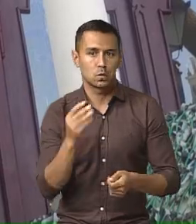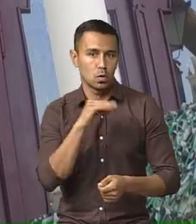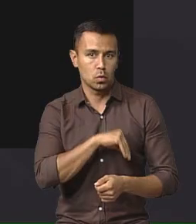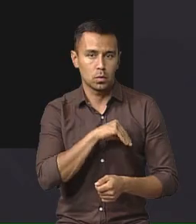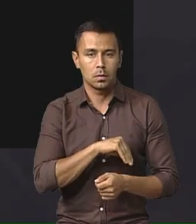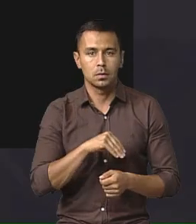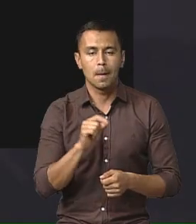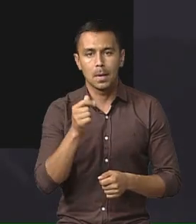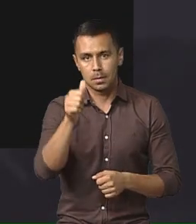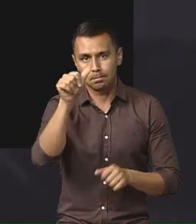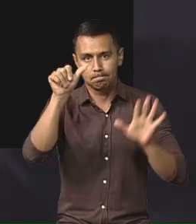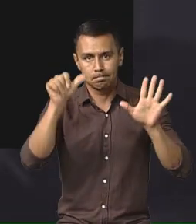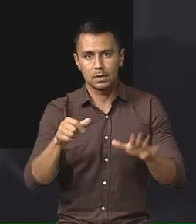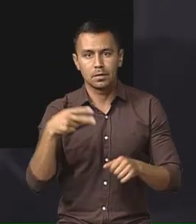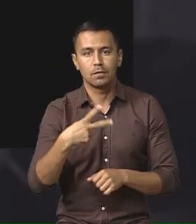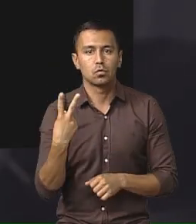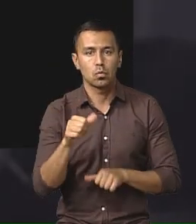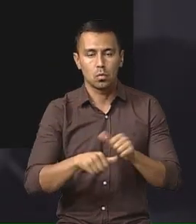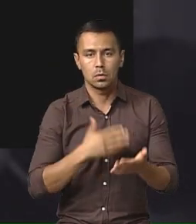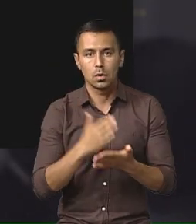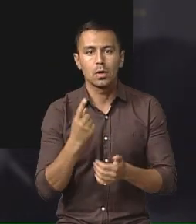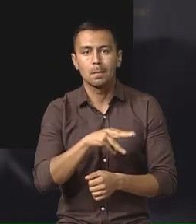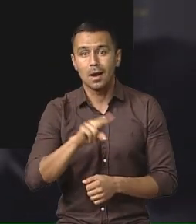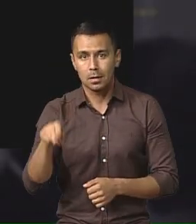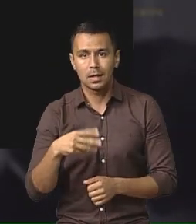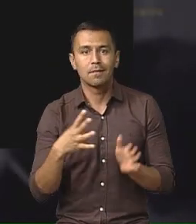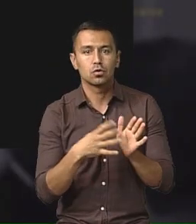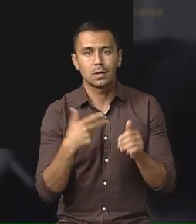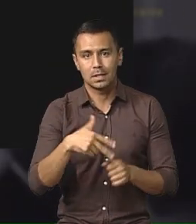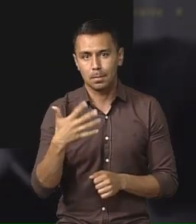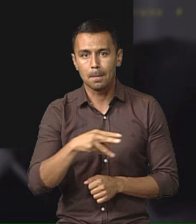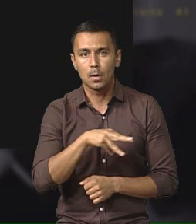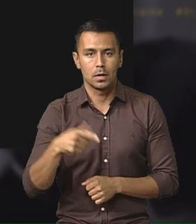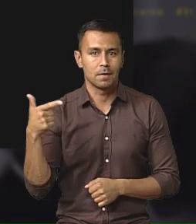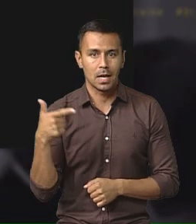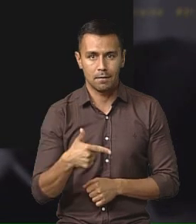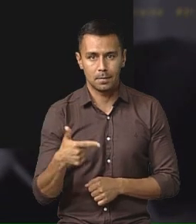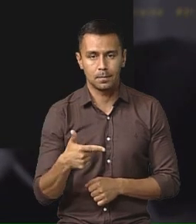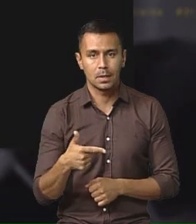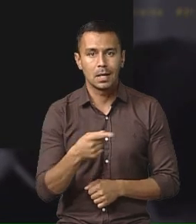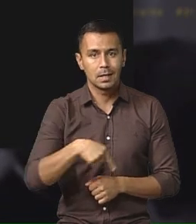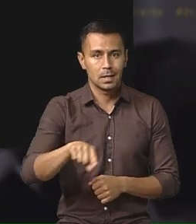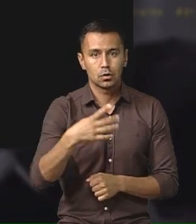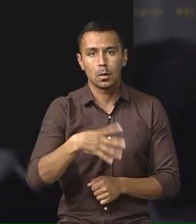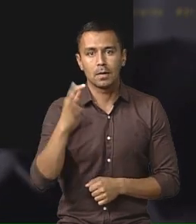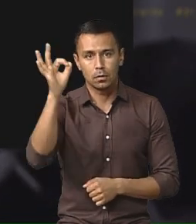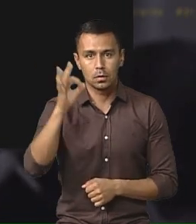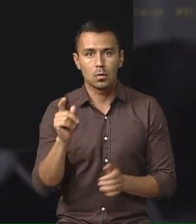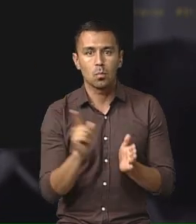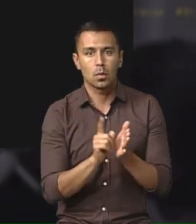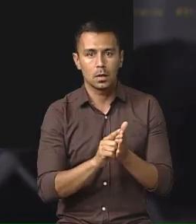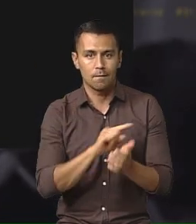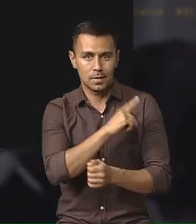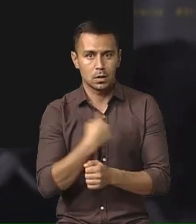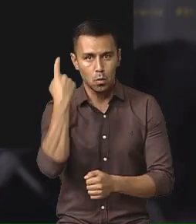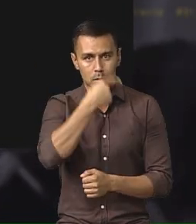на перше півріччя 2022 року склали 1 мільярд 935 мільйонів гривень, з яких 45% – податки фізичних